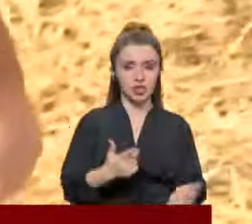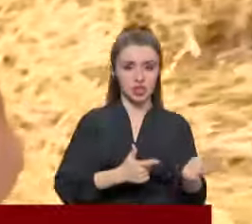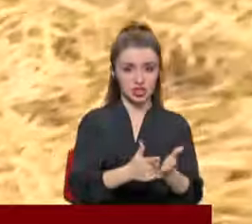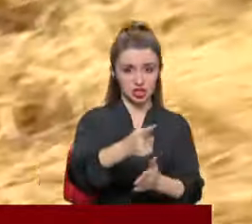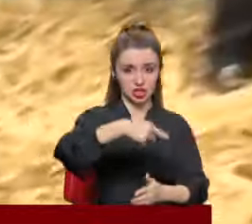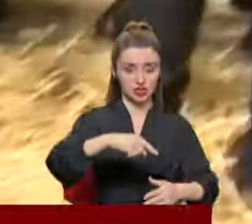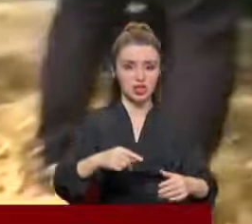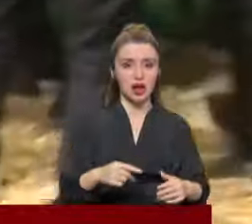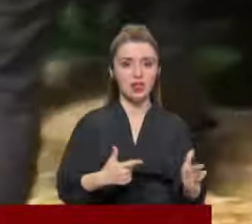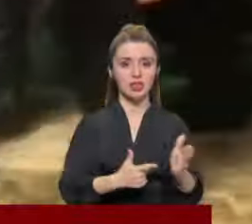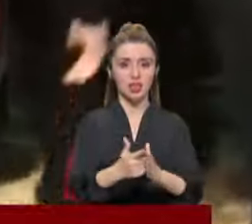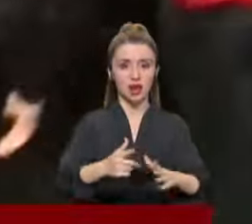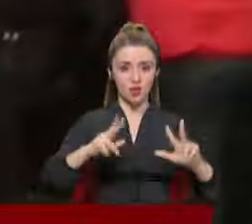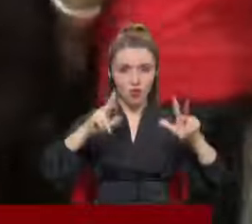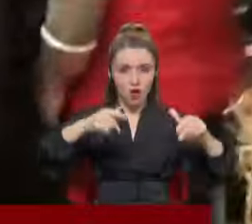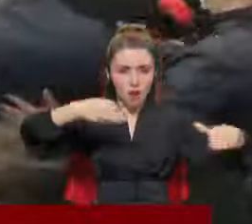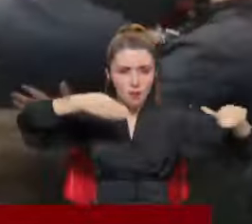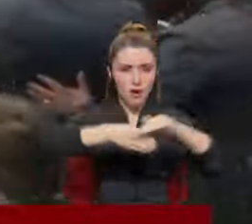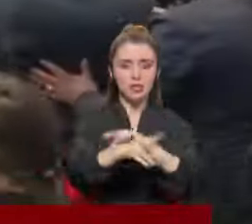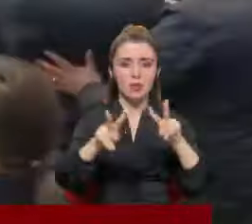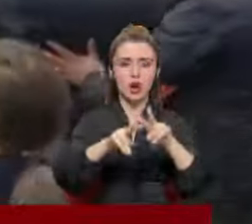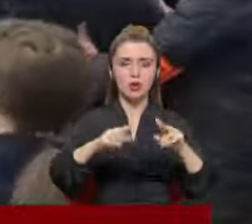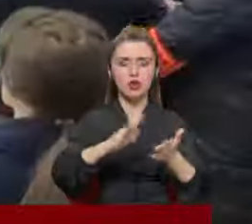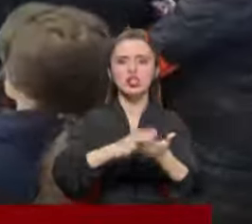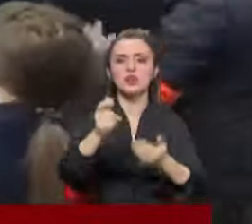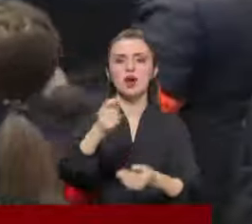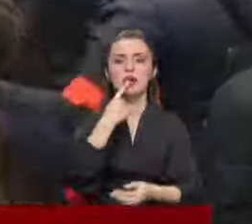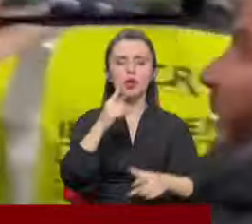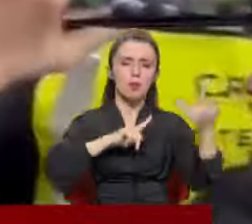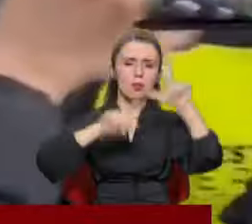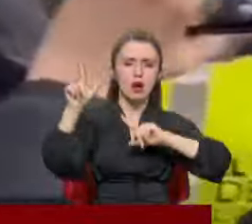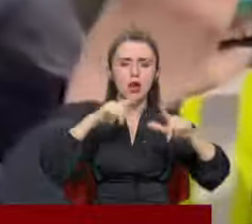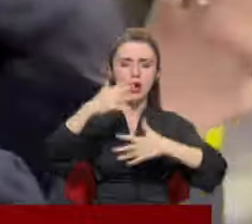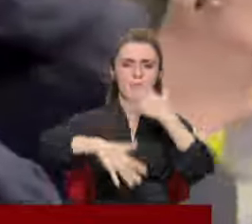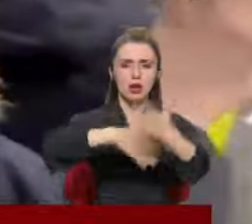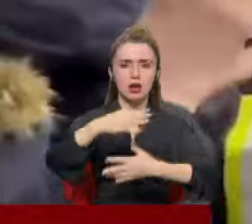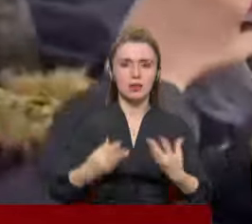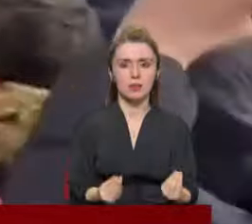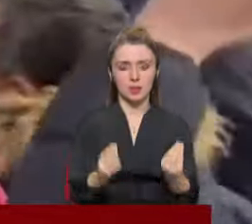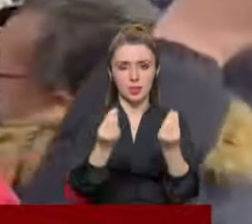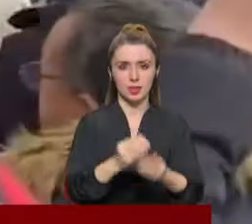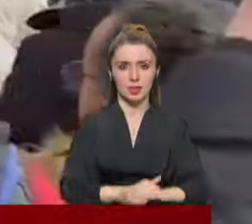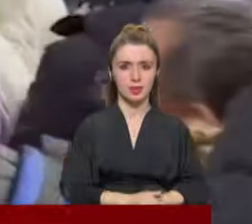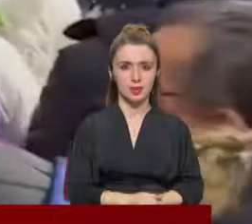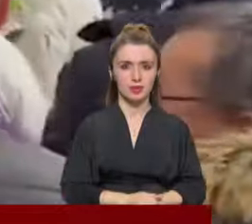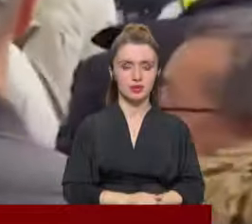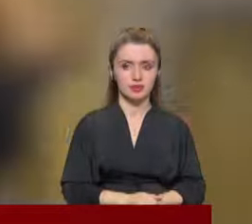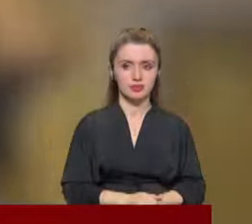Çiftçiler tarım fuarını bastı, Macron istifa sloganları attı, ortalığı birbirine kattı.